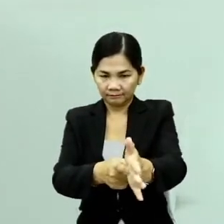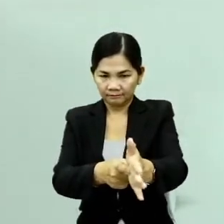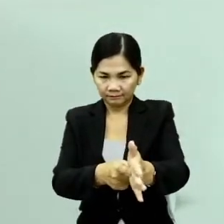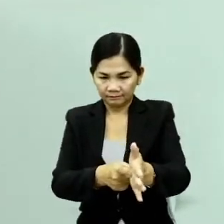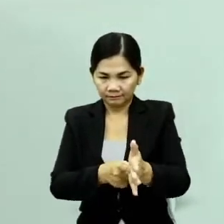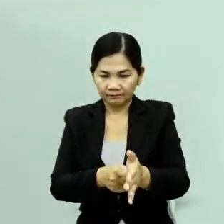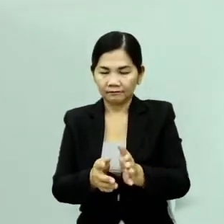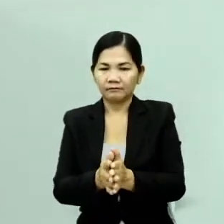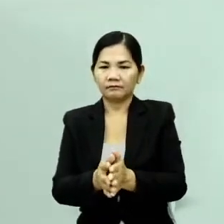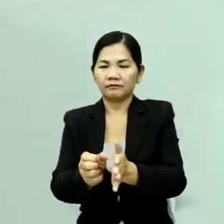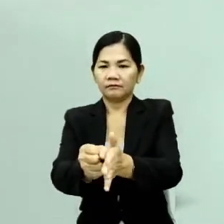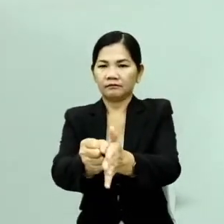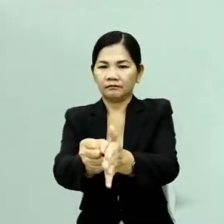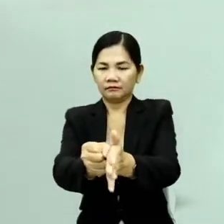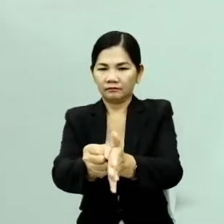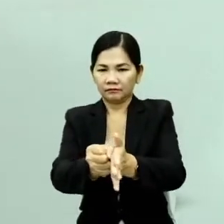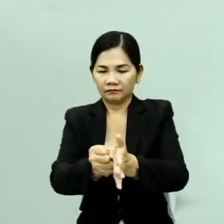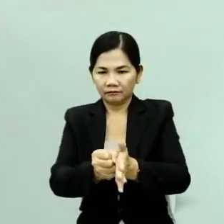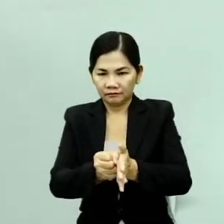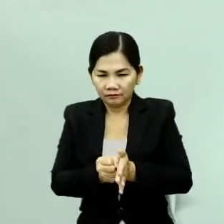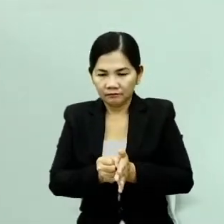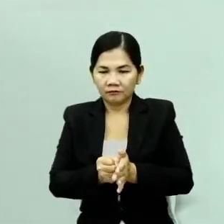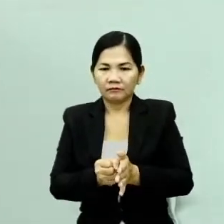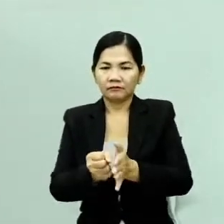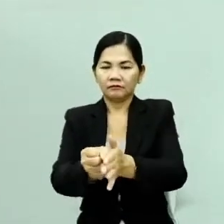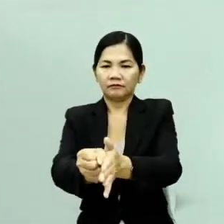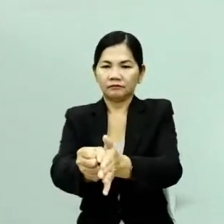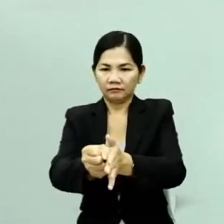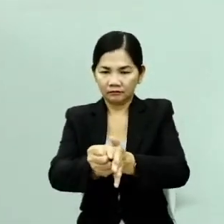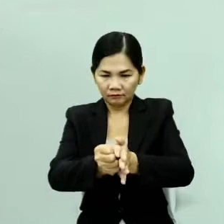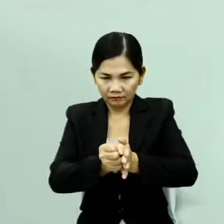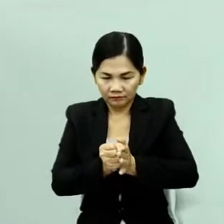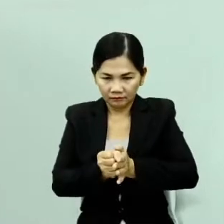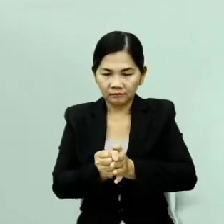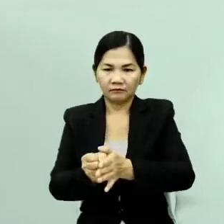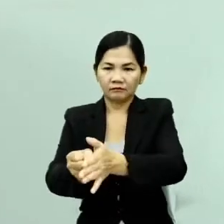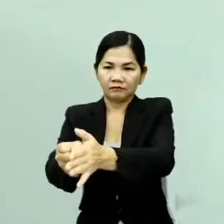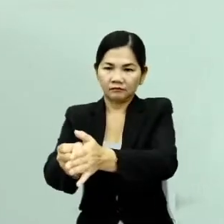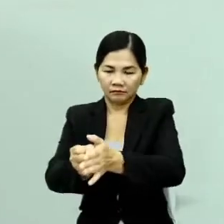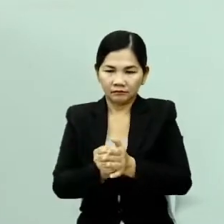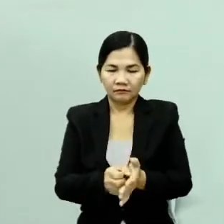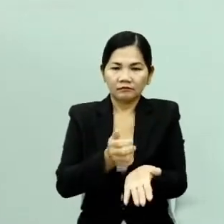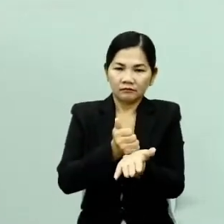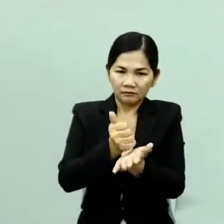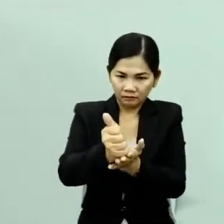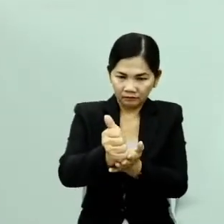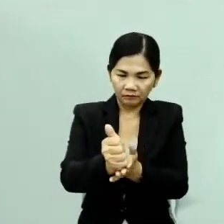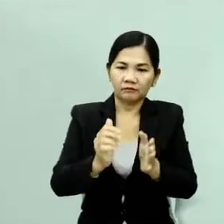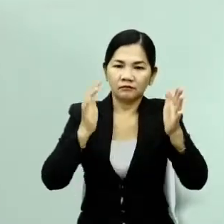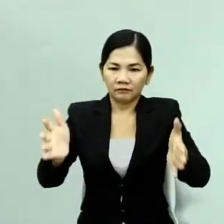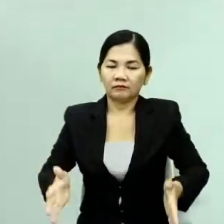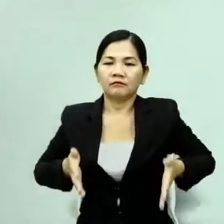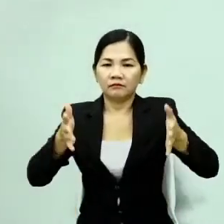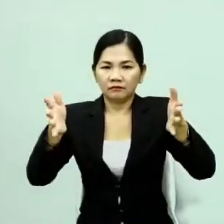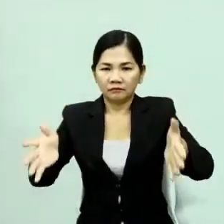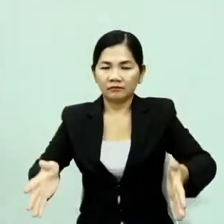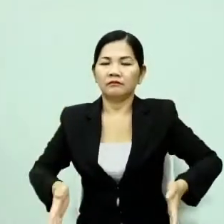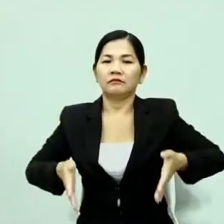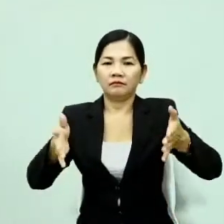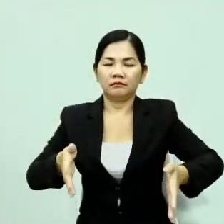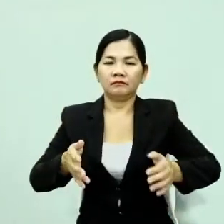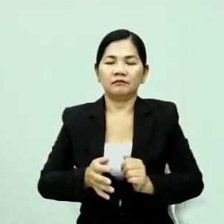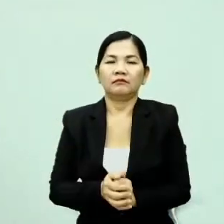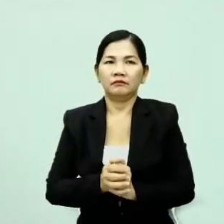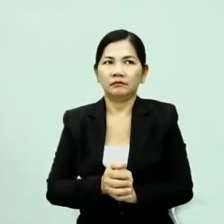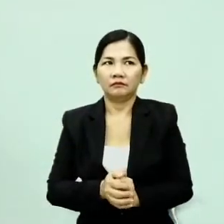rồi bà dương quạt vừa xài chấm cá cha quạt tay tay cha bà cô đam bay ô nàng cô rồi nó rồi có cha rồi tệ nha con á cha